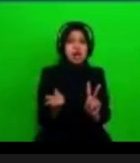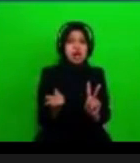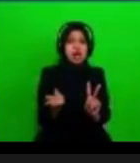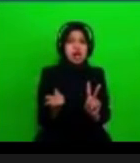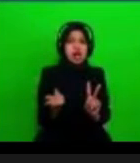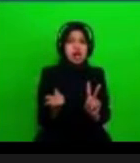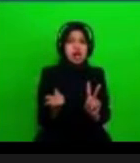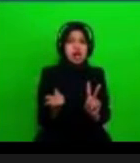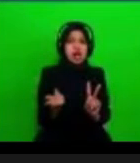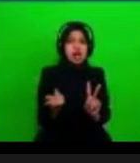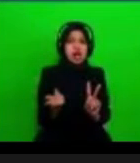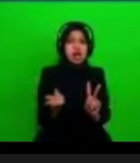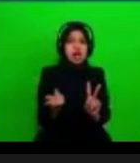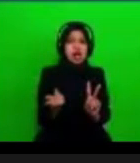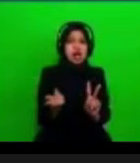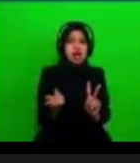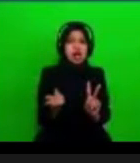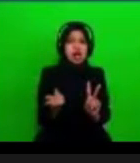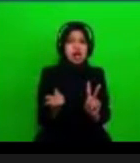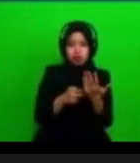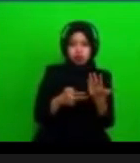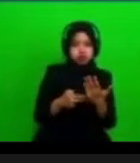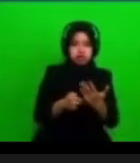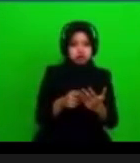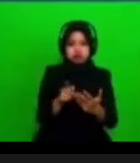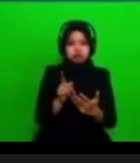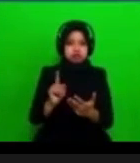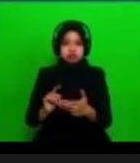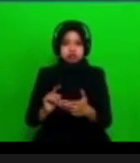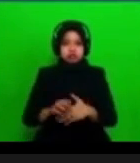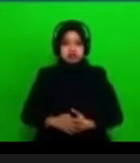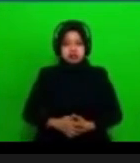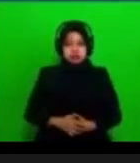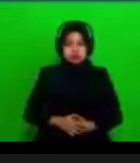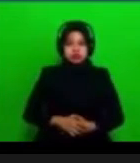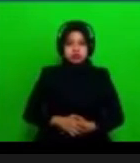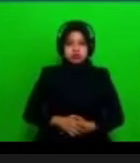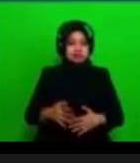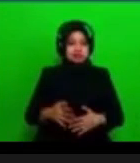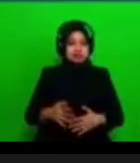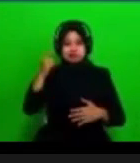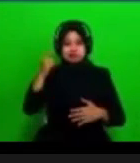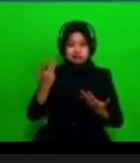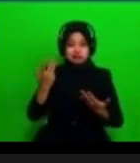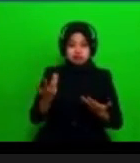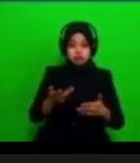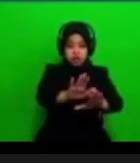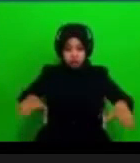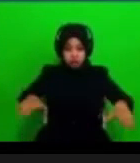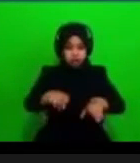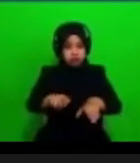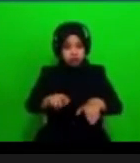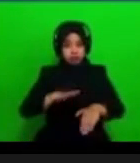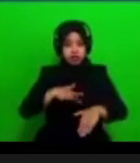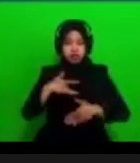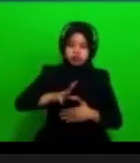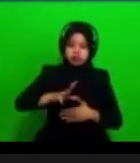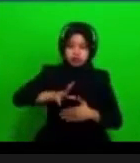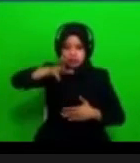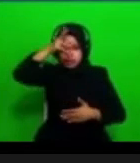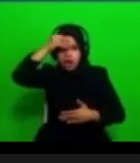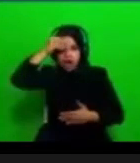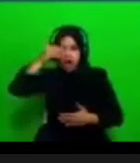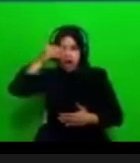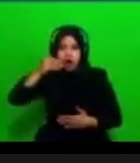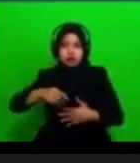yang menyukai seni untuk belajar secara mendalam tentang ilmu komputer dan sebaliknya. Menurut saya setiap anak pada dasarnya punya